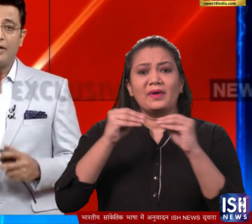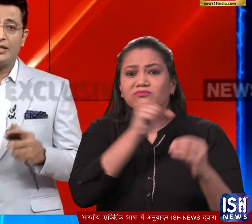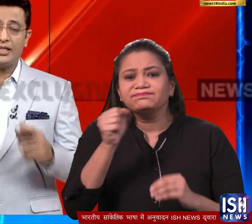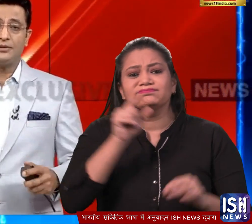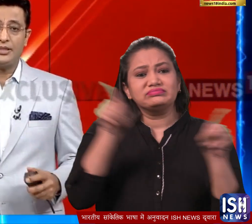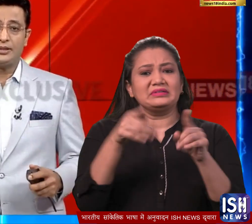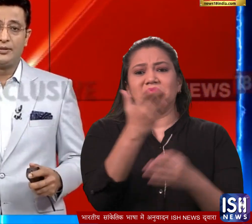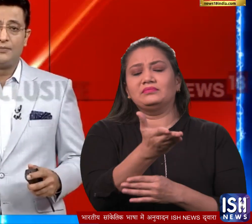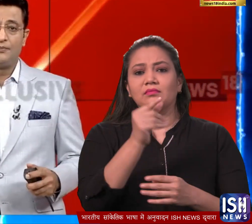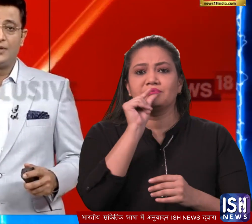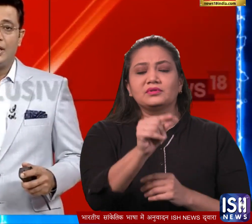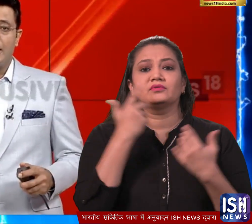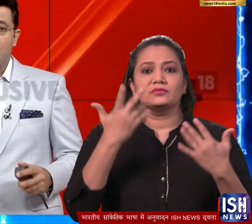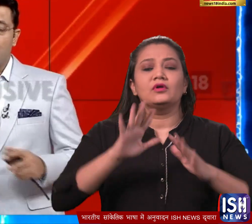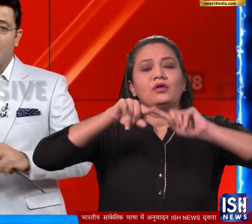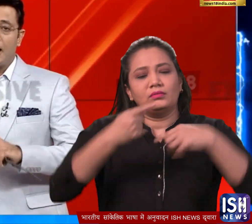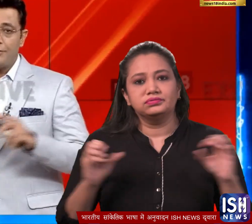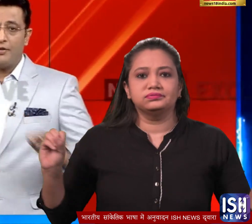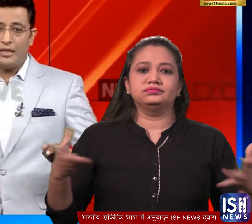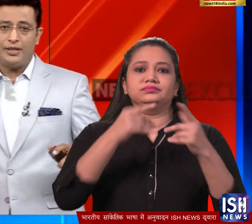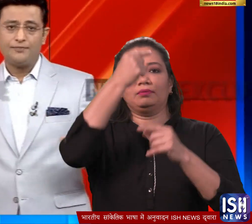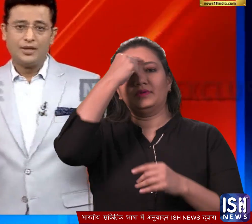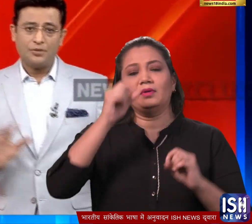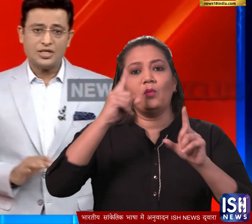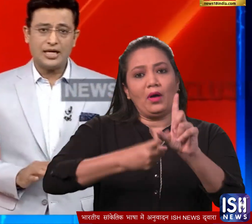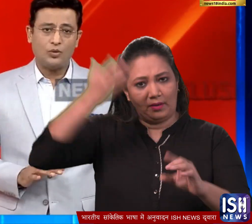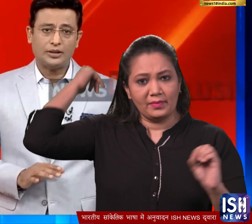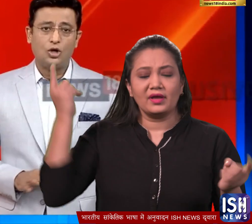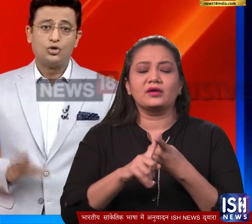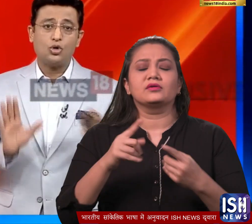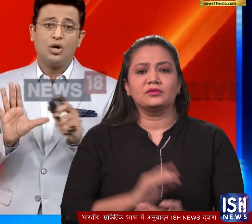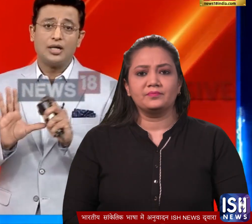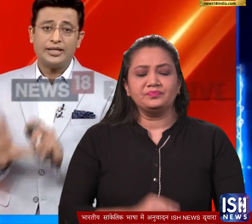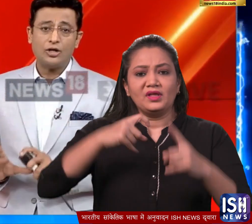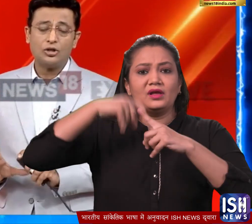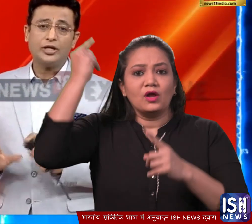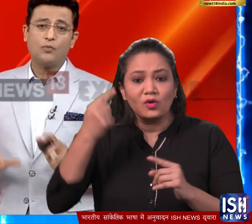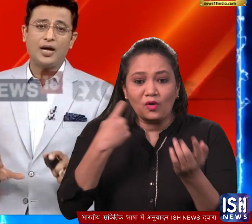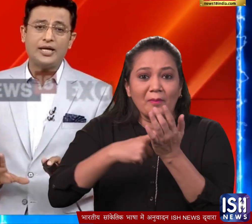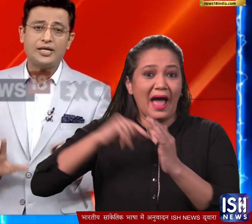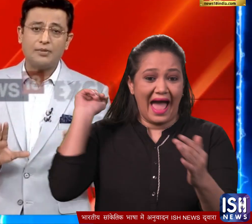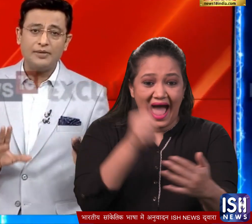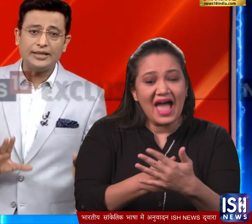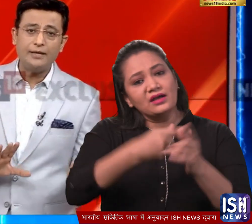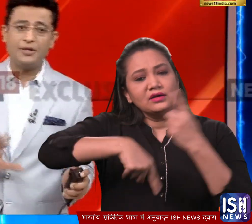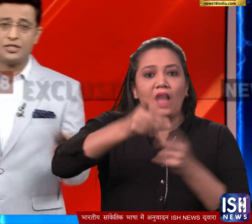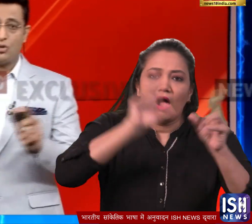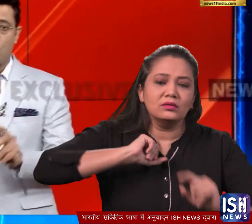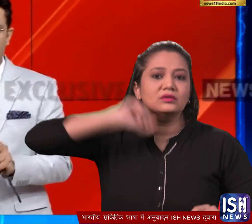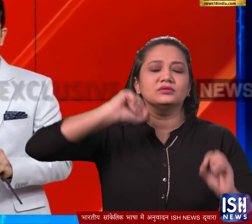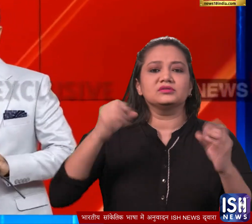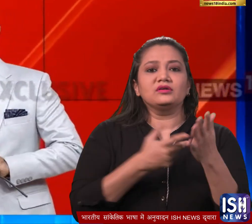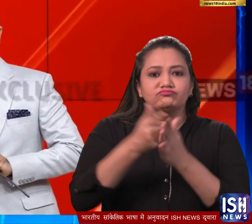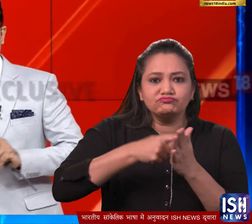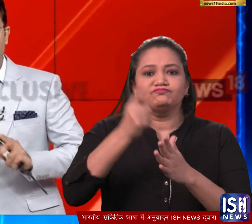शाहीन बाग वाली दादी बता दिया था, जिस पर काफी बवाल भी पिछले साल हुआ था, जो कंगना रनौत के रोपड़ आने की खबर मिलते ही फिर से